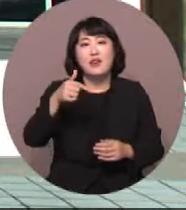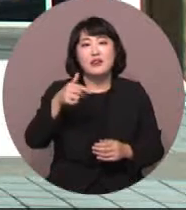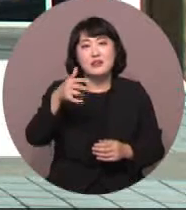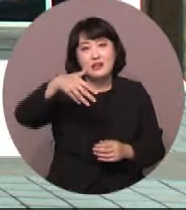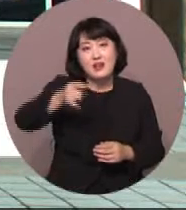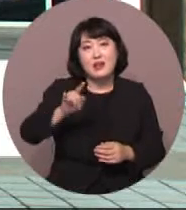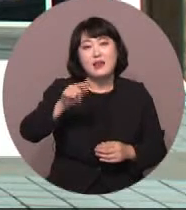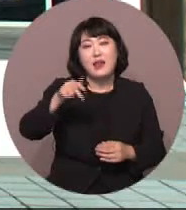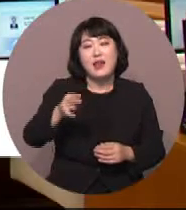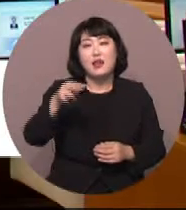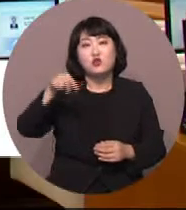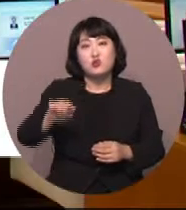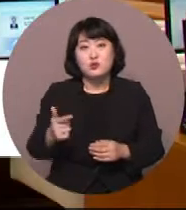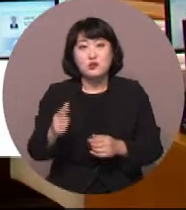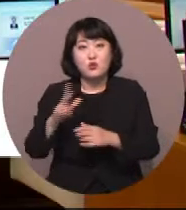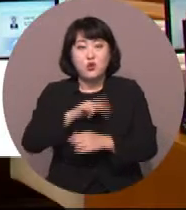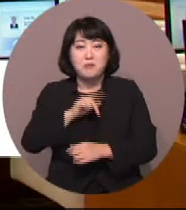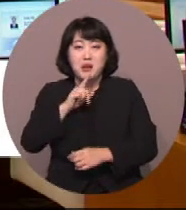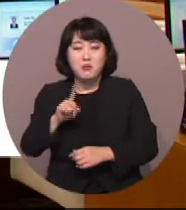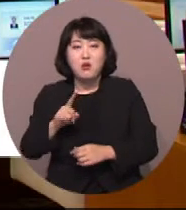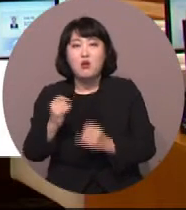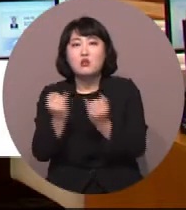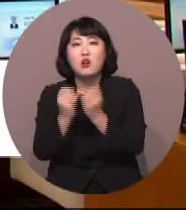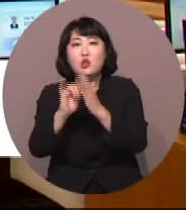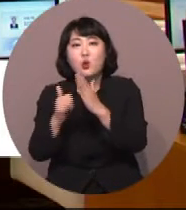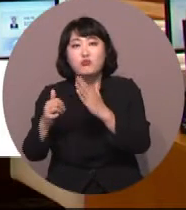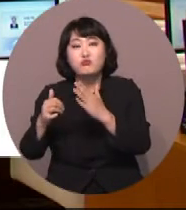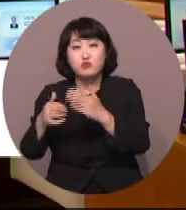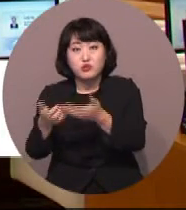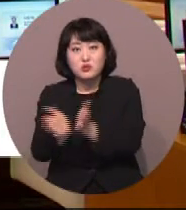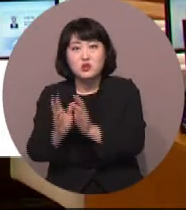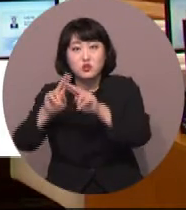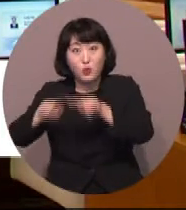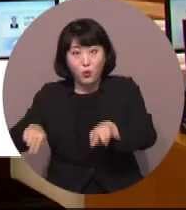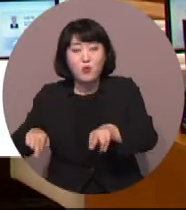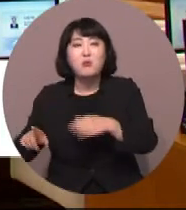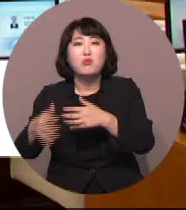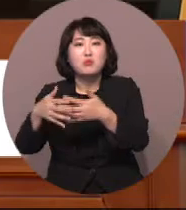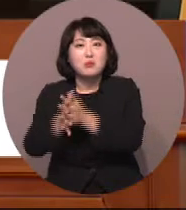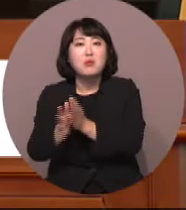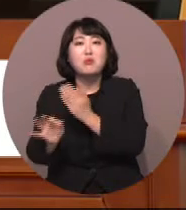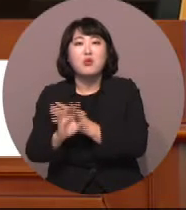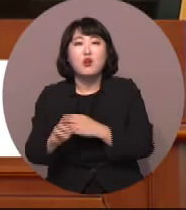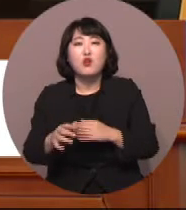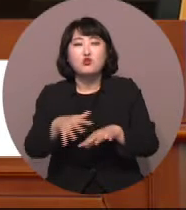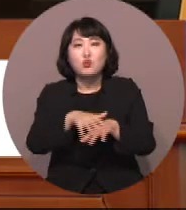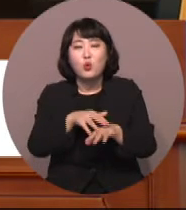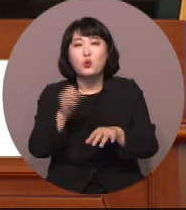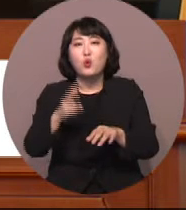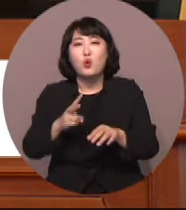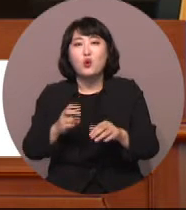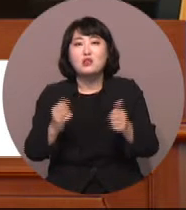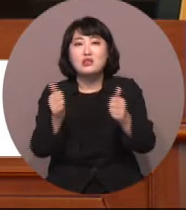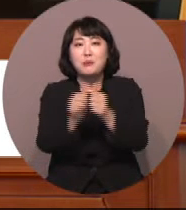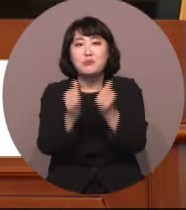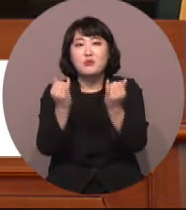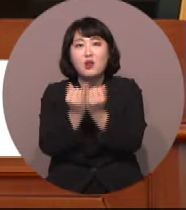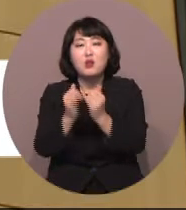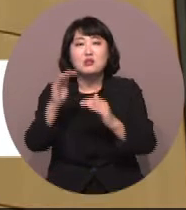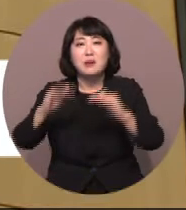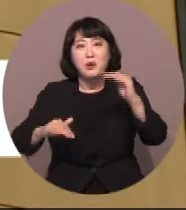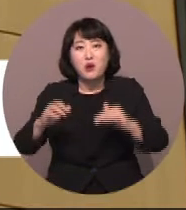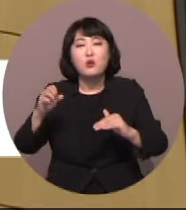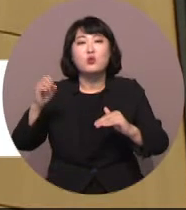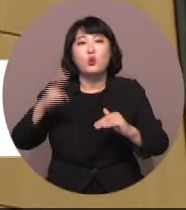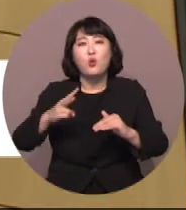설명에서 여성가족부 폐지 는 구조적 성차별을 견고하게 하고 성 불평등과 사회 통합을 저해 야 된